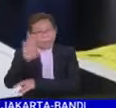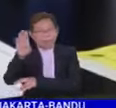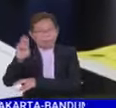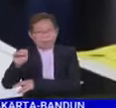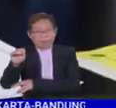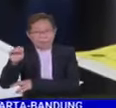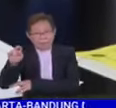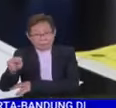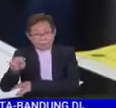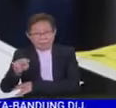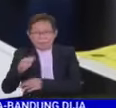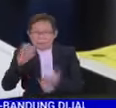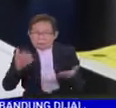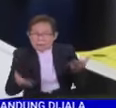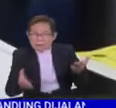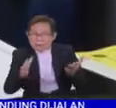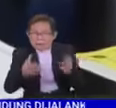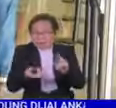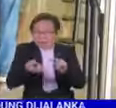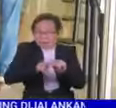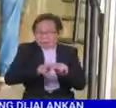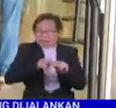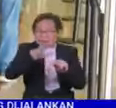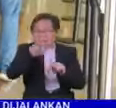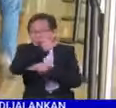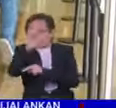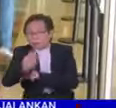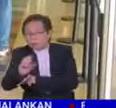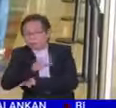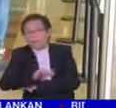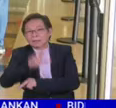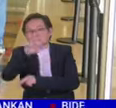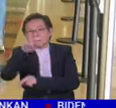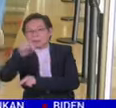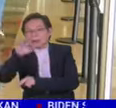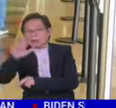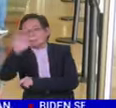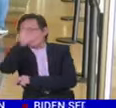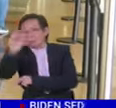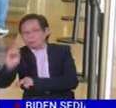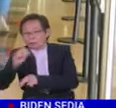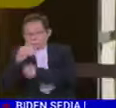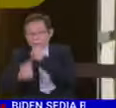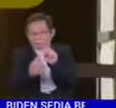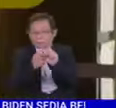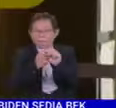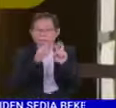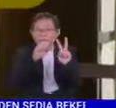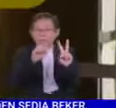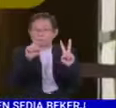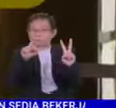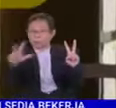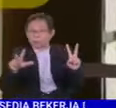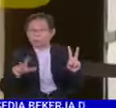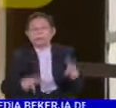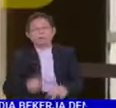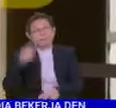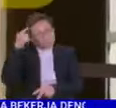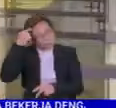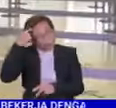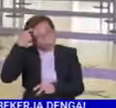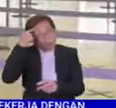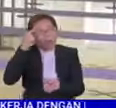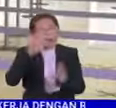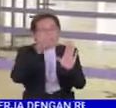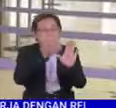BNM dijangka menaikkannya kepada antara 3% dan 3.5% tahun hadapan, mengambil kira langkah Bank